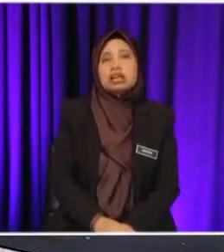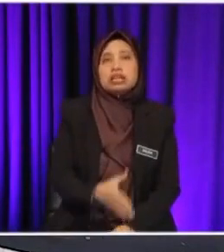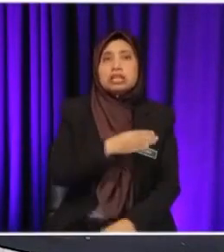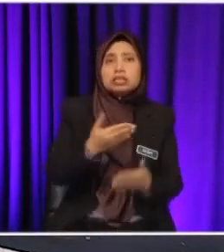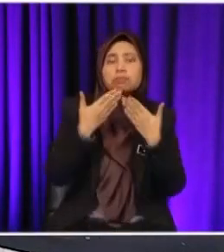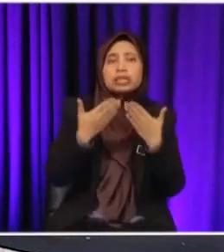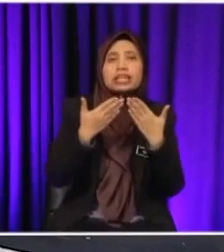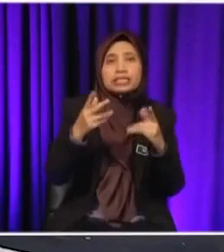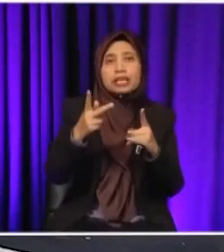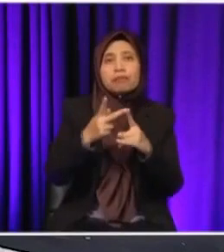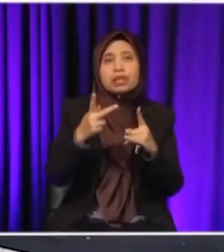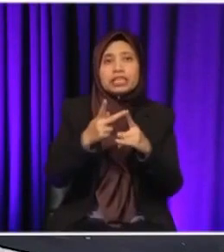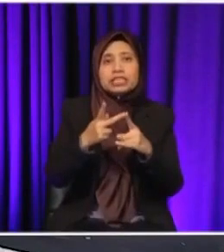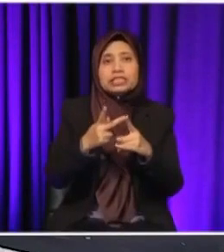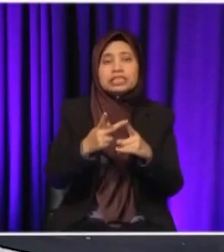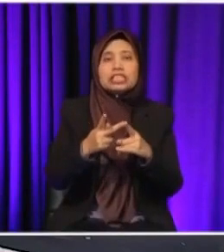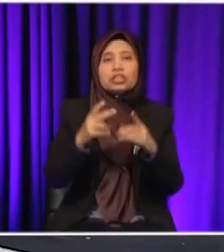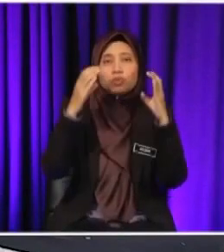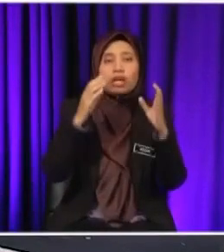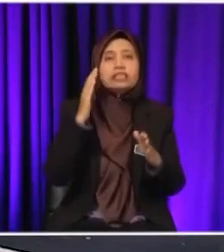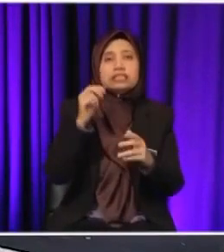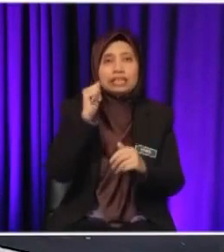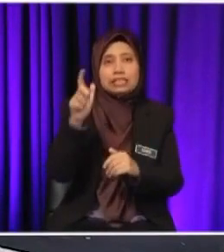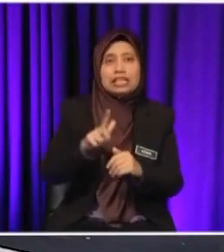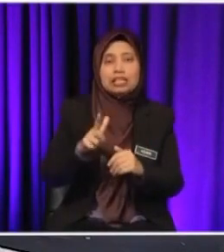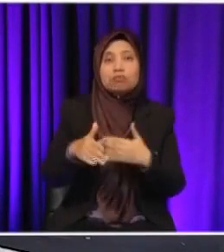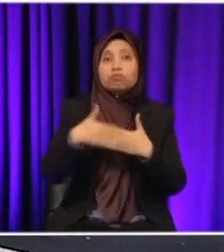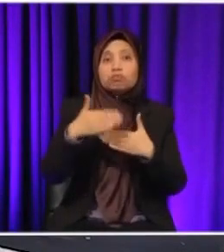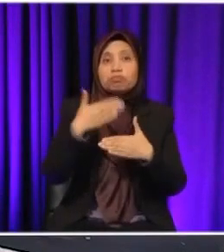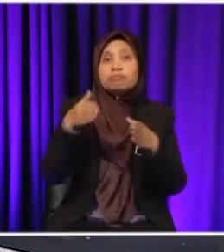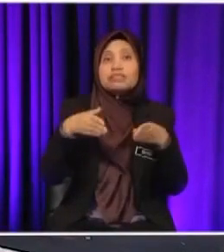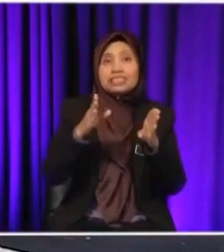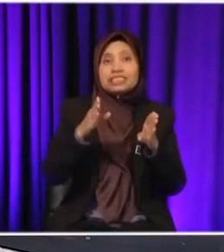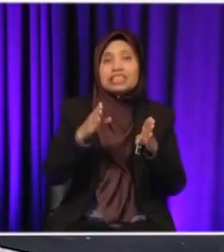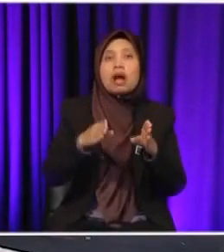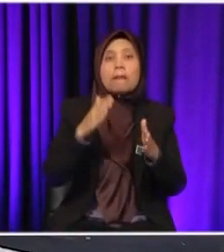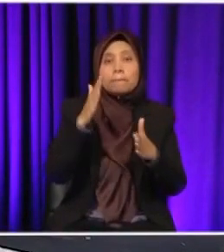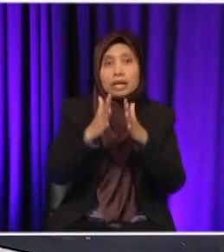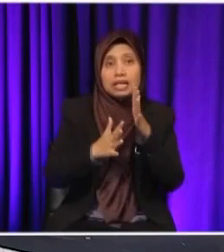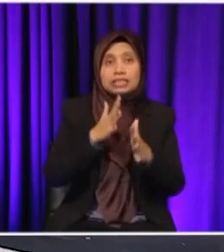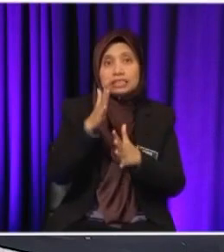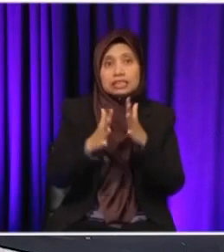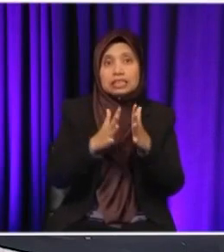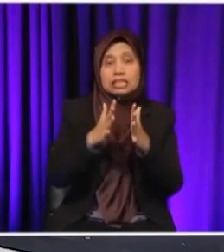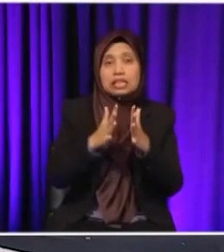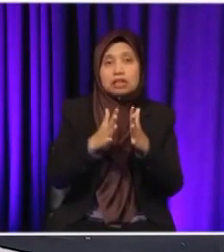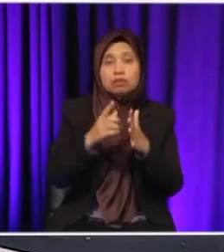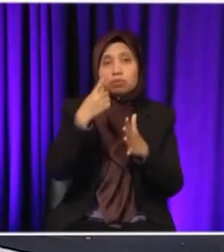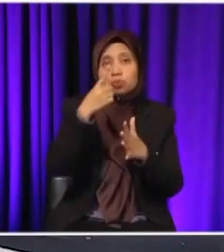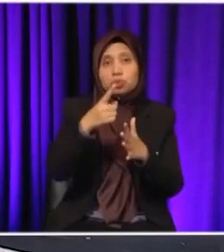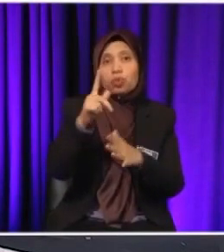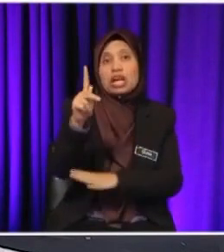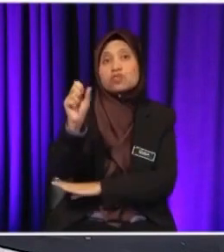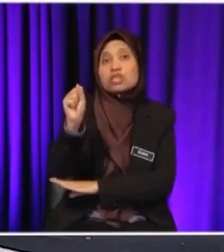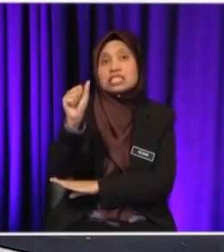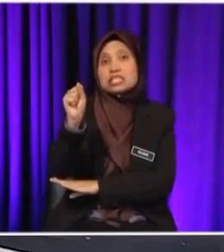terima kasih yang tak terhingga kepada Cikgu Azliana Mashuri memudahkan perjalanan bahasa kesusasteraan Melayu